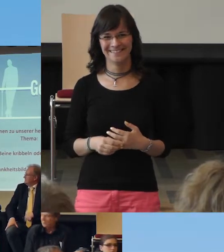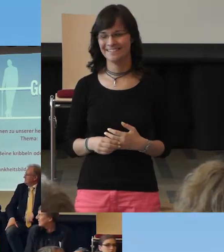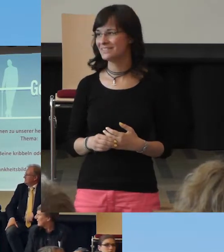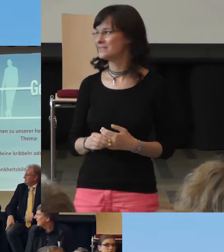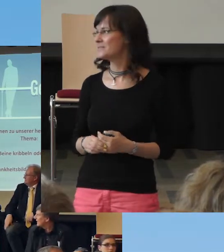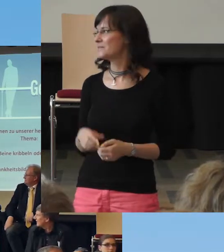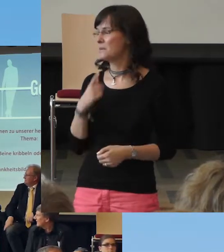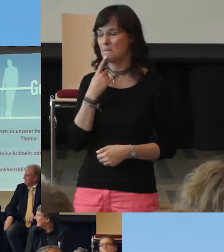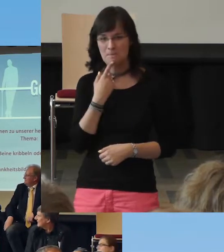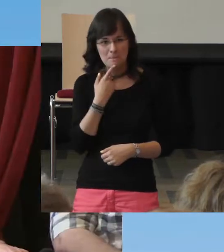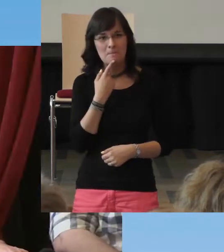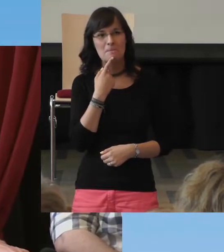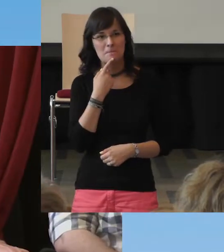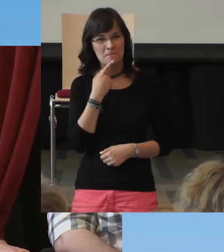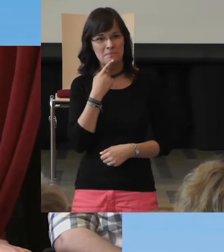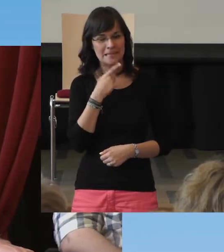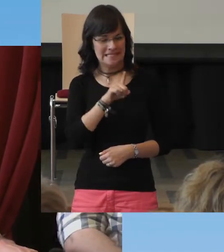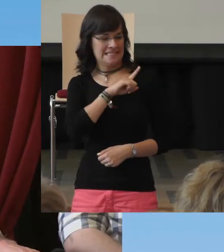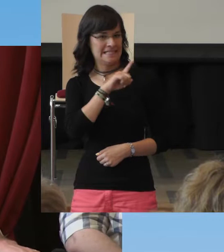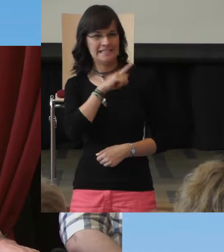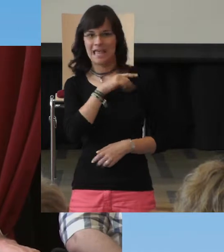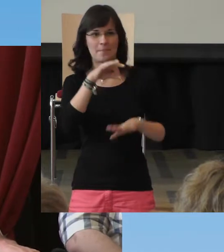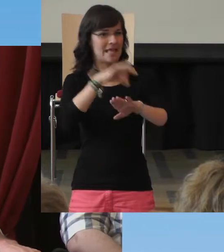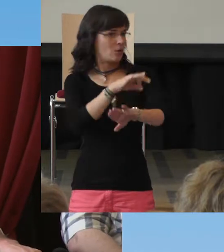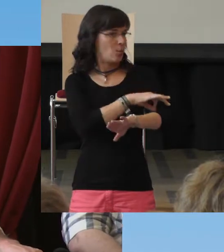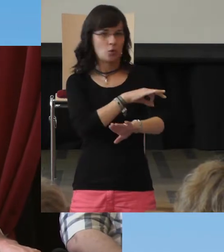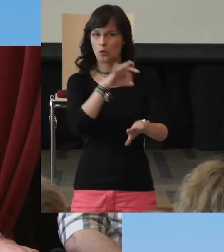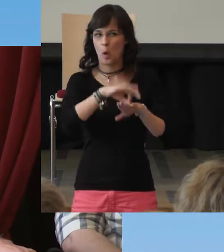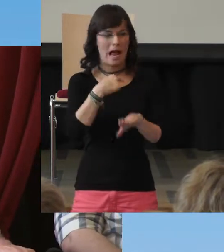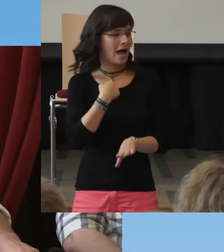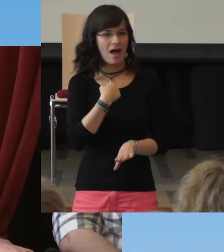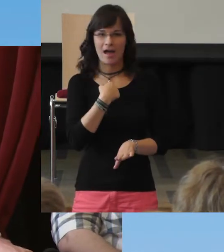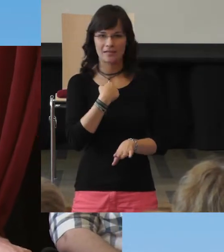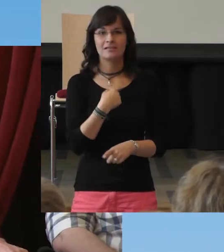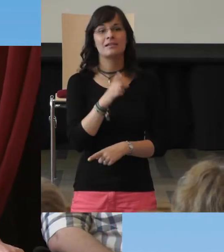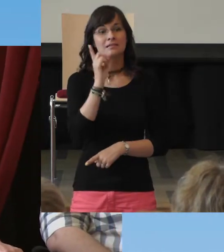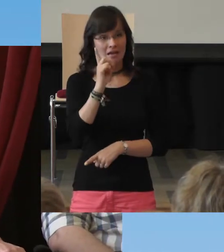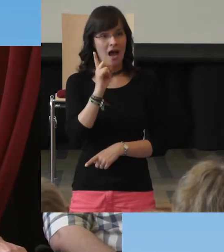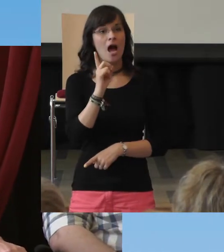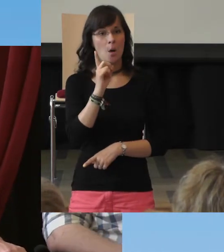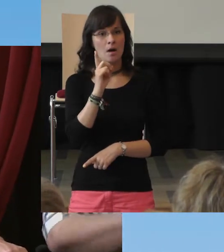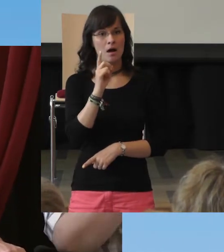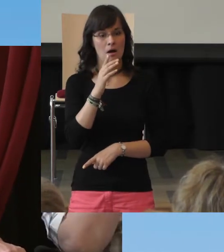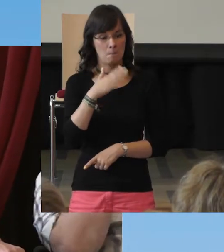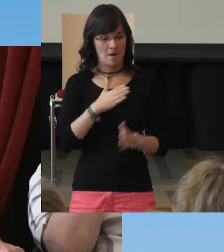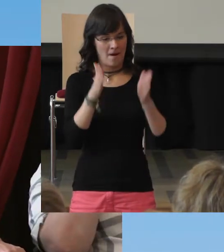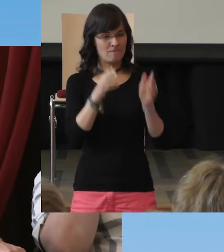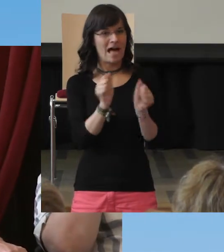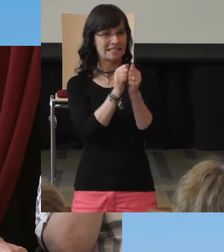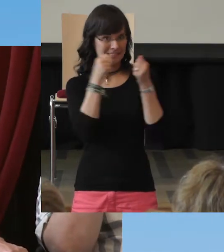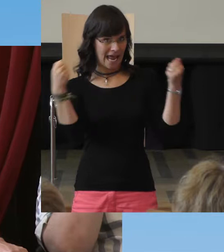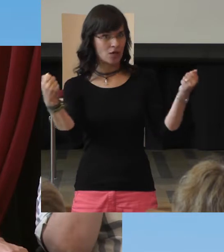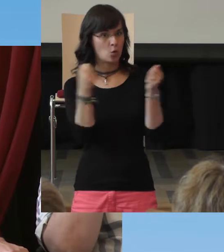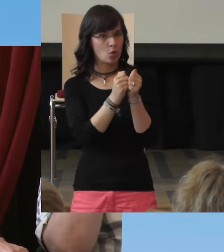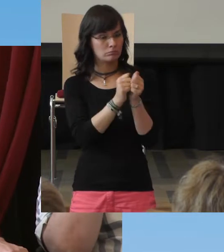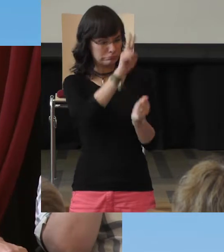ja ich bin selber kein Akupunktur aber ich habe in unseren Fachzeitschriften gelesen